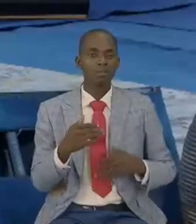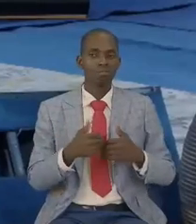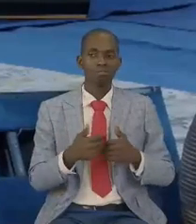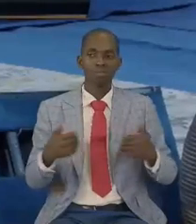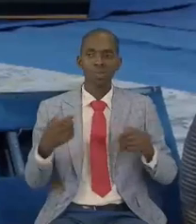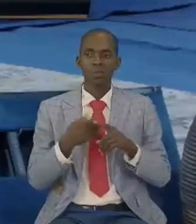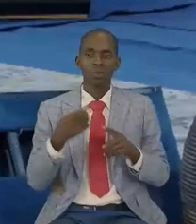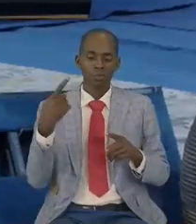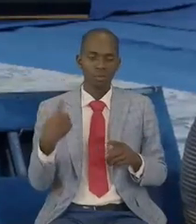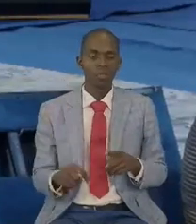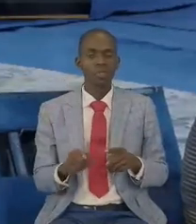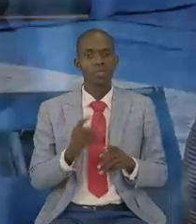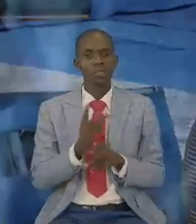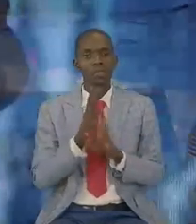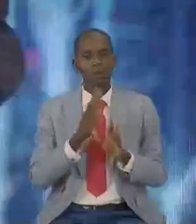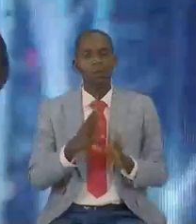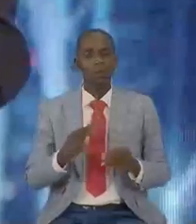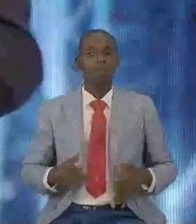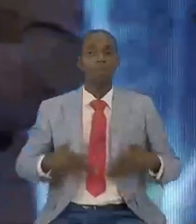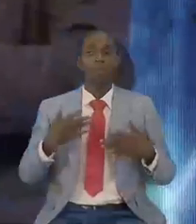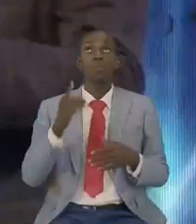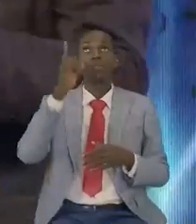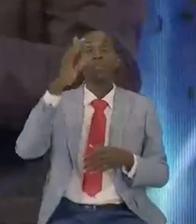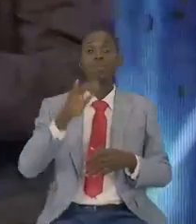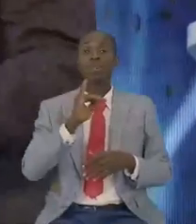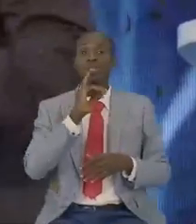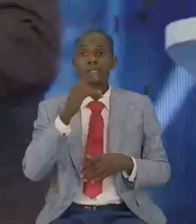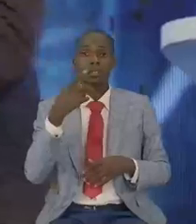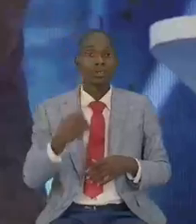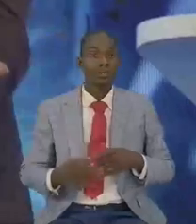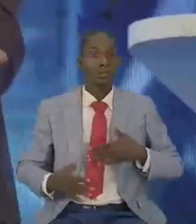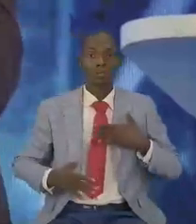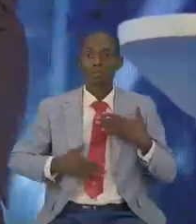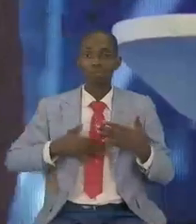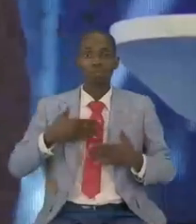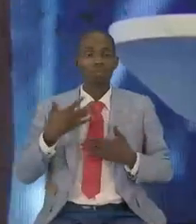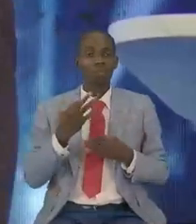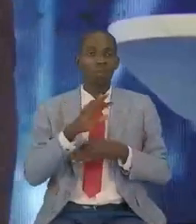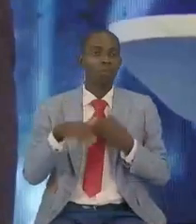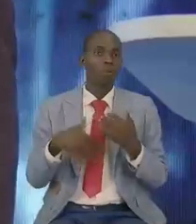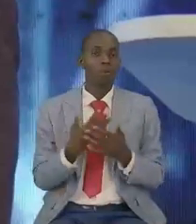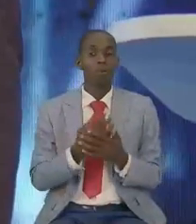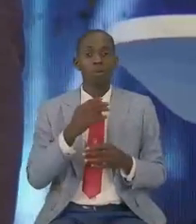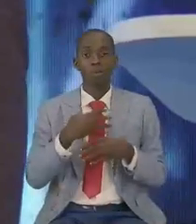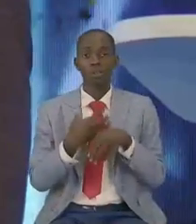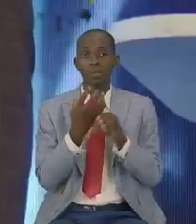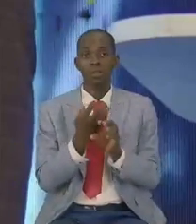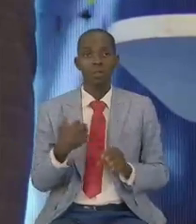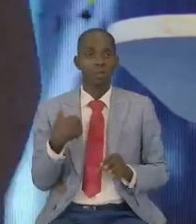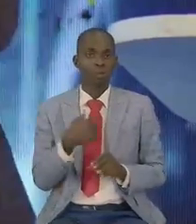celui qui soutient la vie. Dieu est la joie de toute la création. Et nous avons